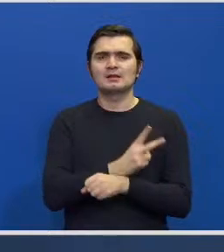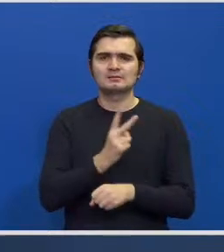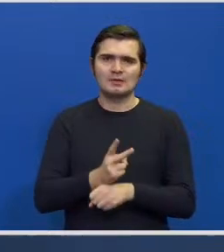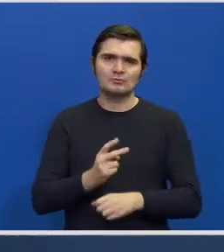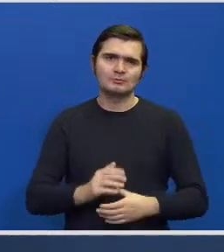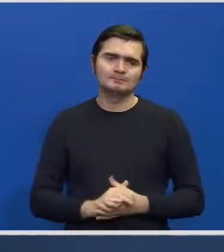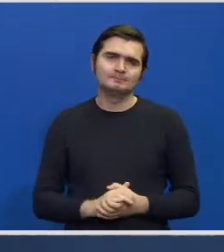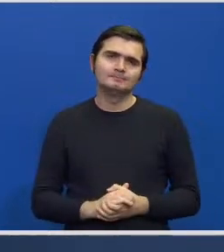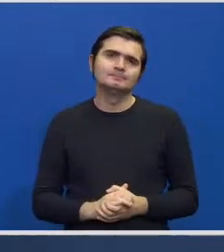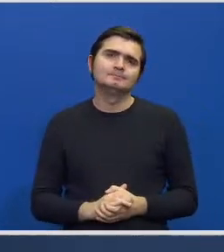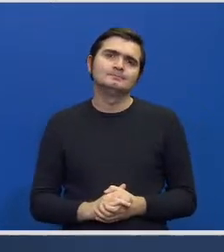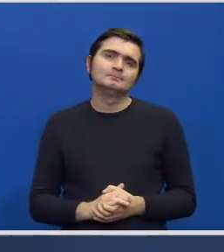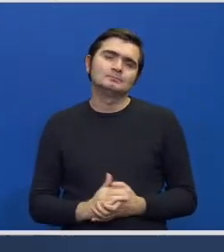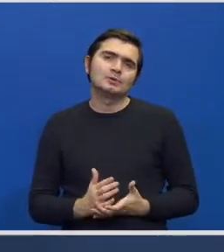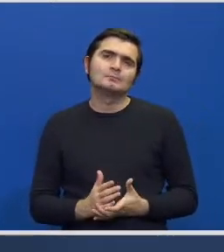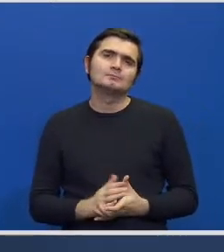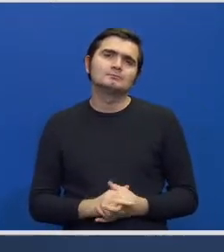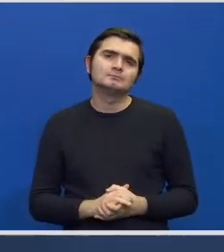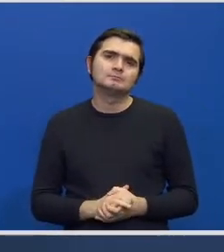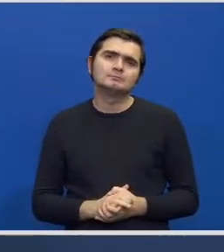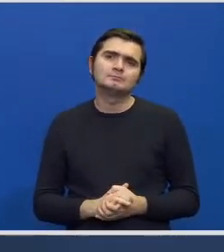general consolidat al statului.